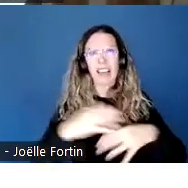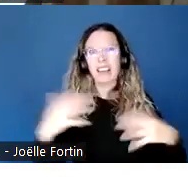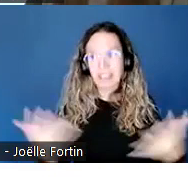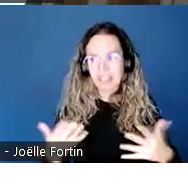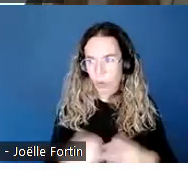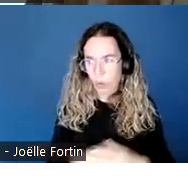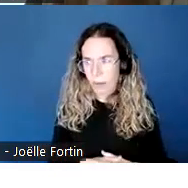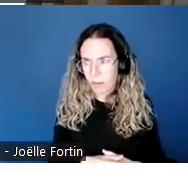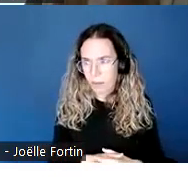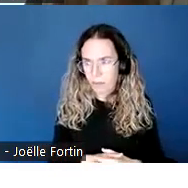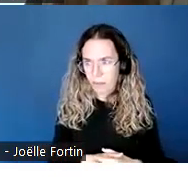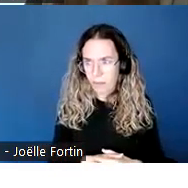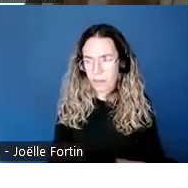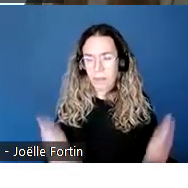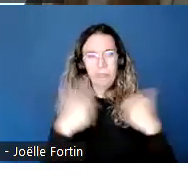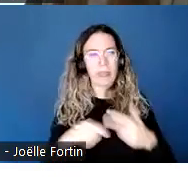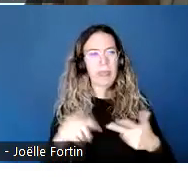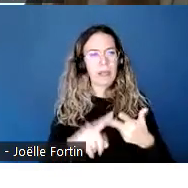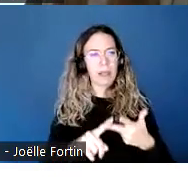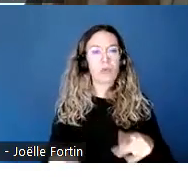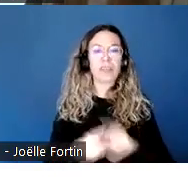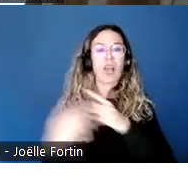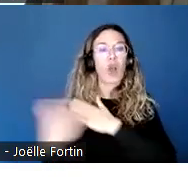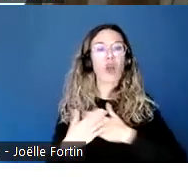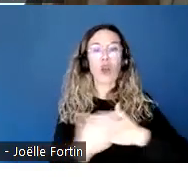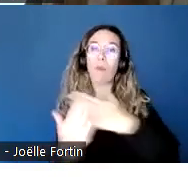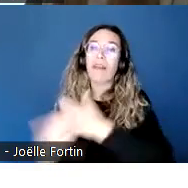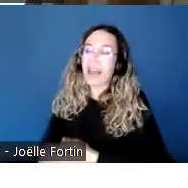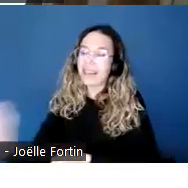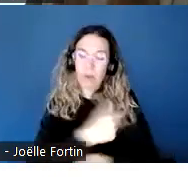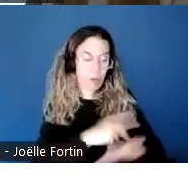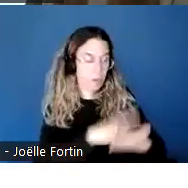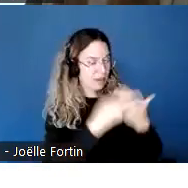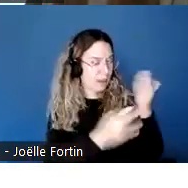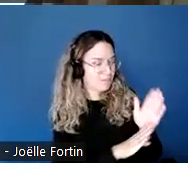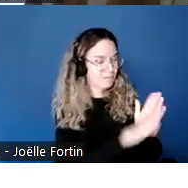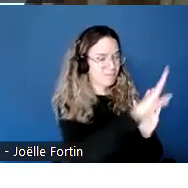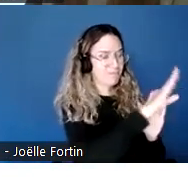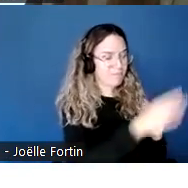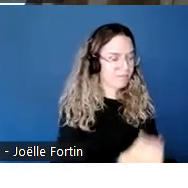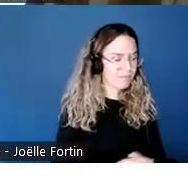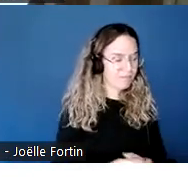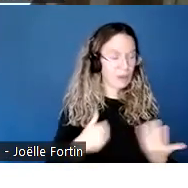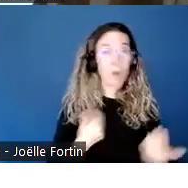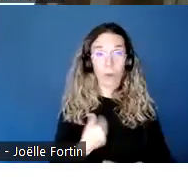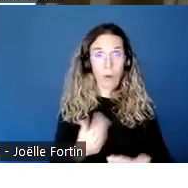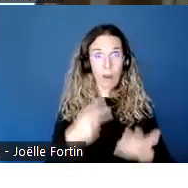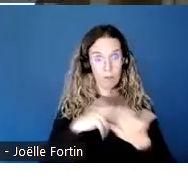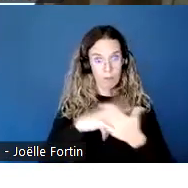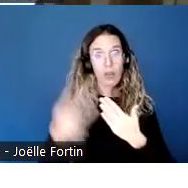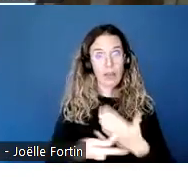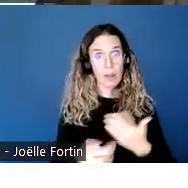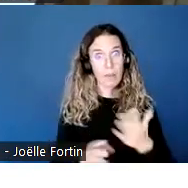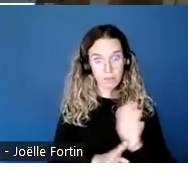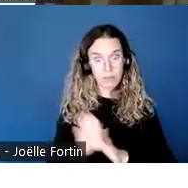mise à l'essai et recueillir des recommandations pour bonifier le programme. Parce que bien que le programme avait été développé